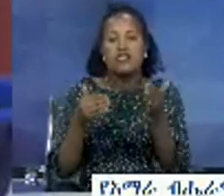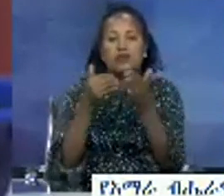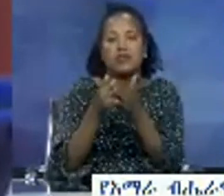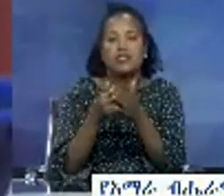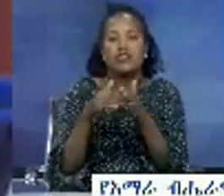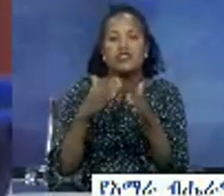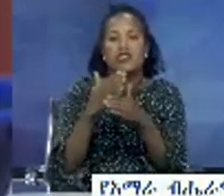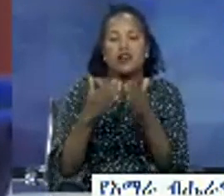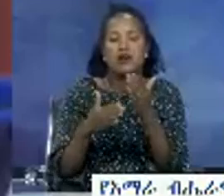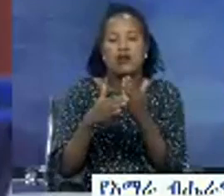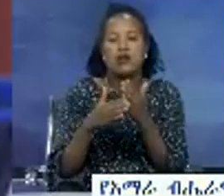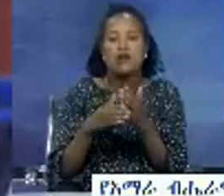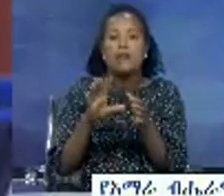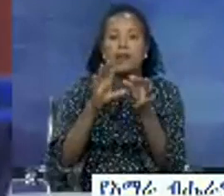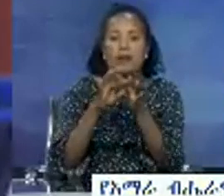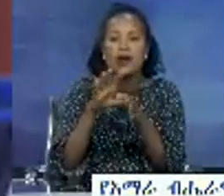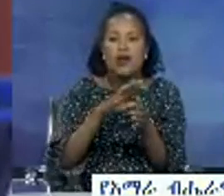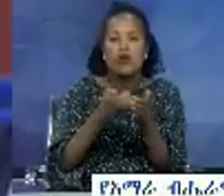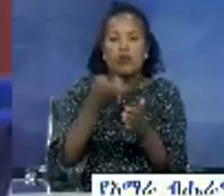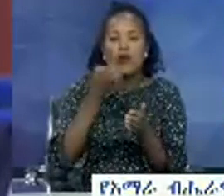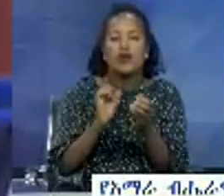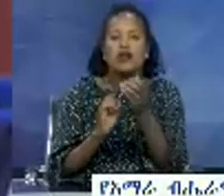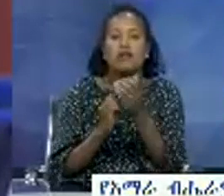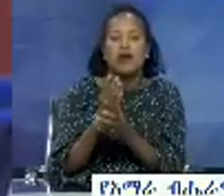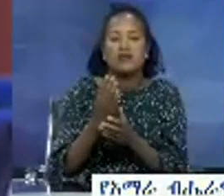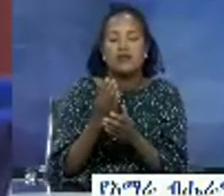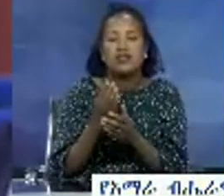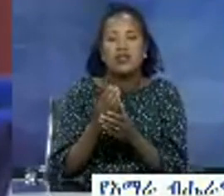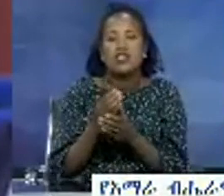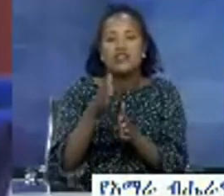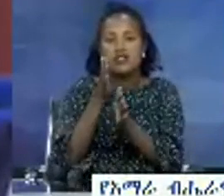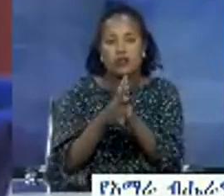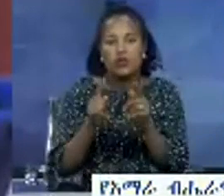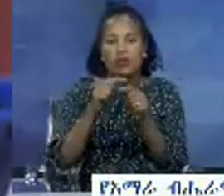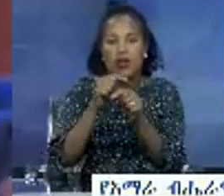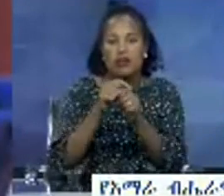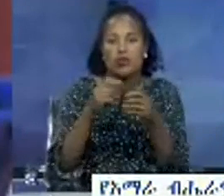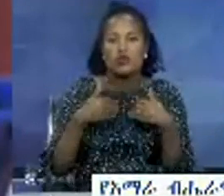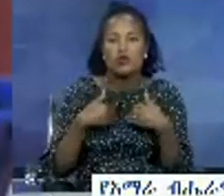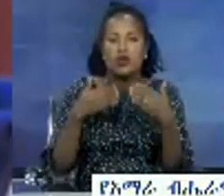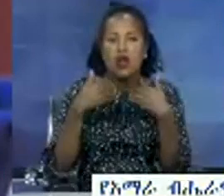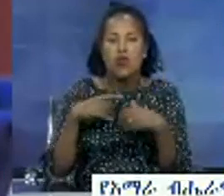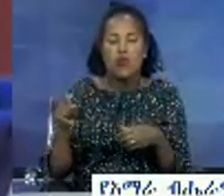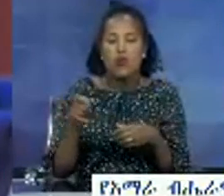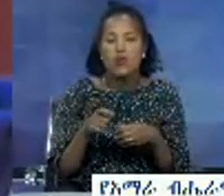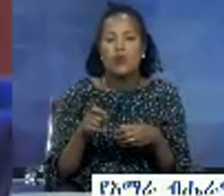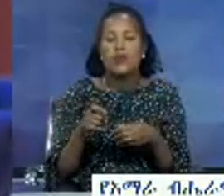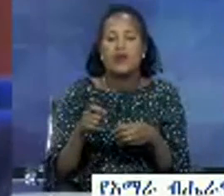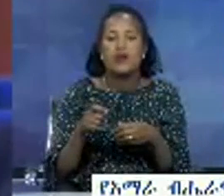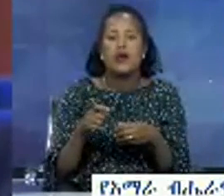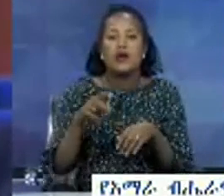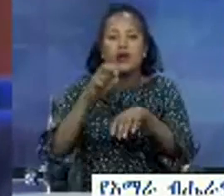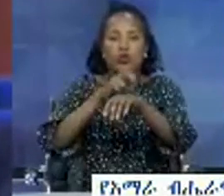ደረጃ በማህበራዊና በኢኮኖሚያዊ ልማት የተከናወኑ ተግባራት መኖራቸው እንደተጠበቀ ሆኖ